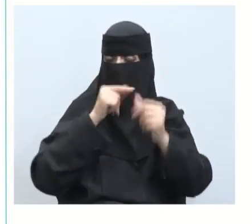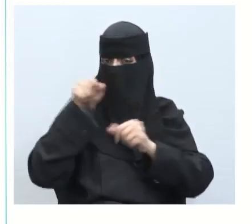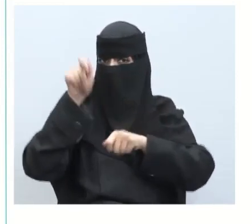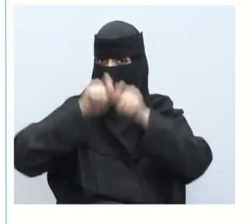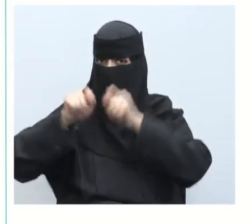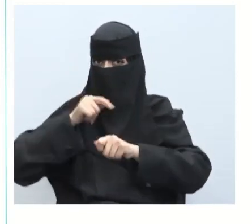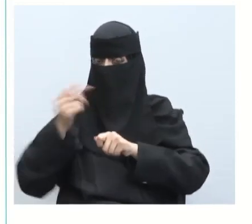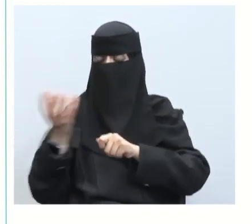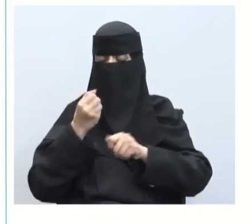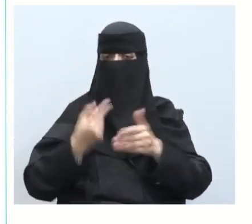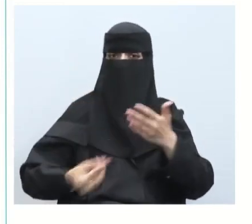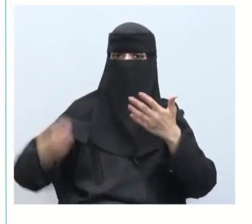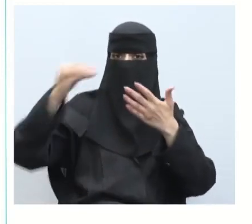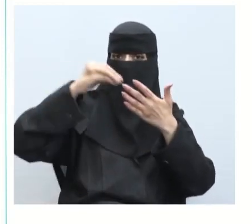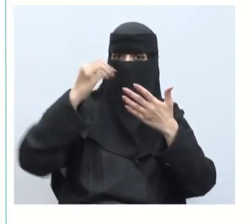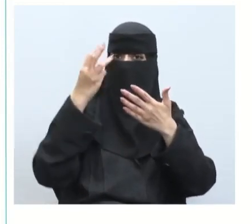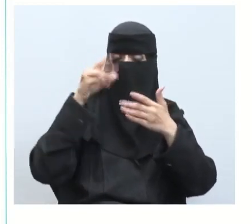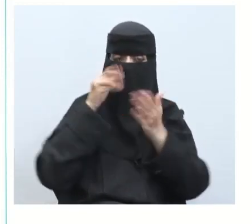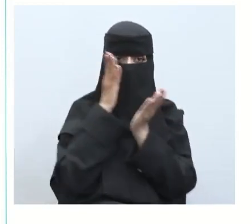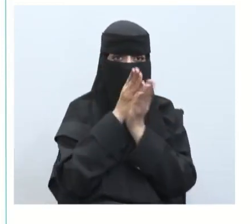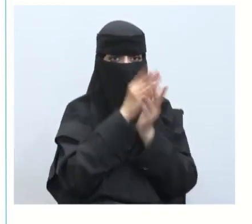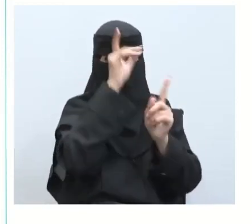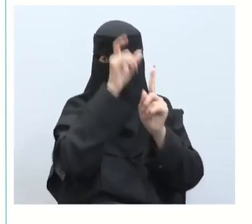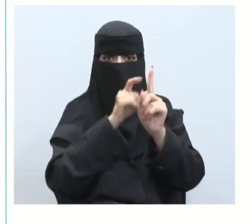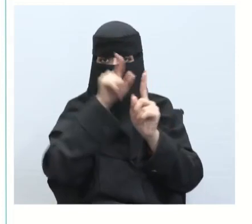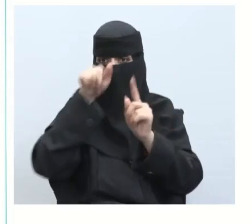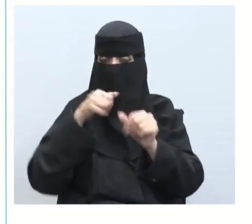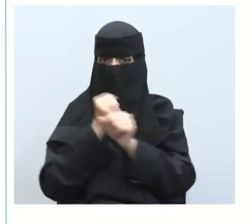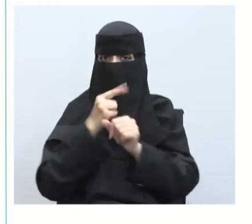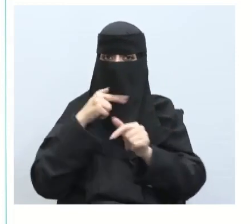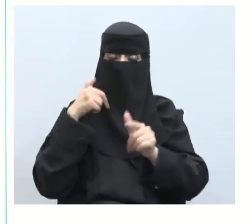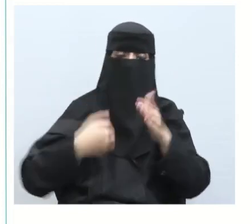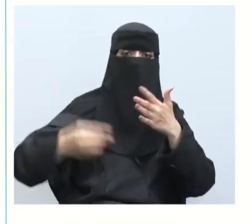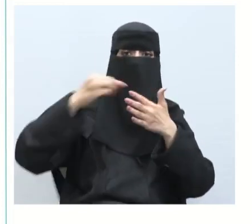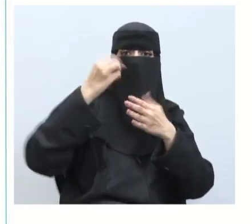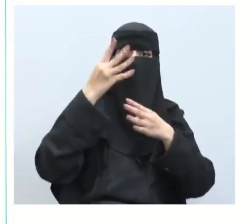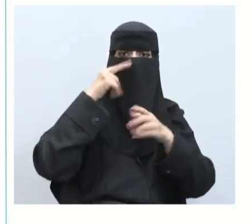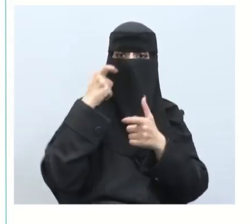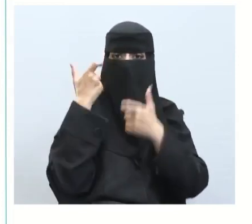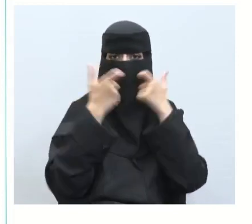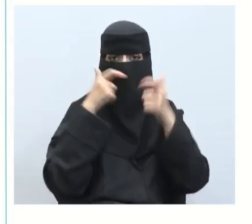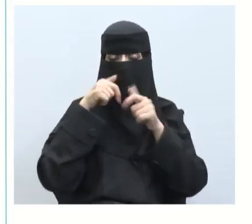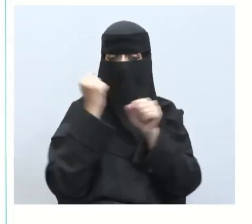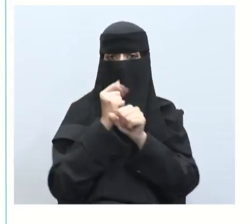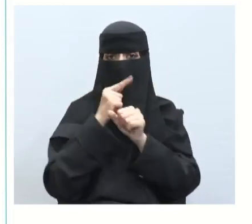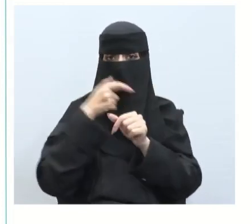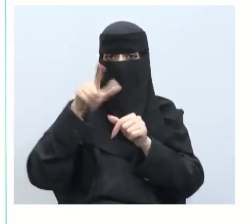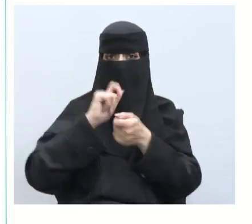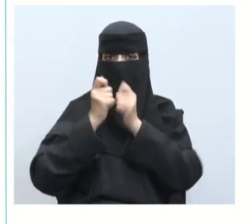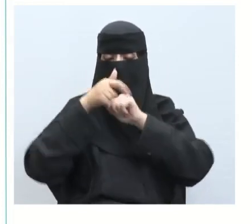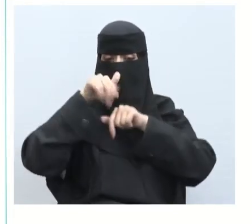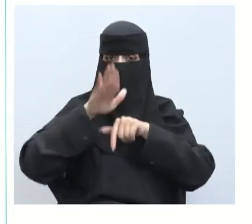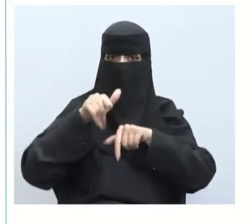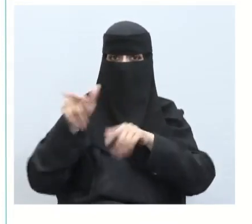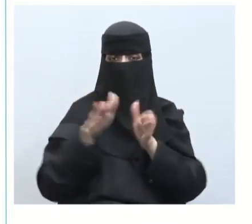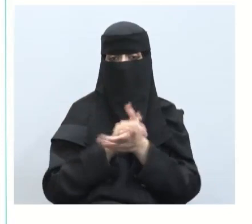الموارد بعد ذلك يوجه الموظفين نحو هذه الخطه واخيرا يراقب العمل ويصحح الانحرافات مع الموظفين في حال